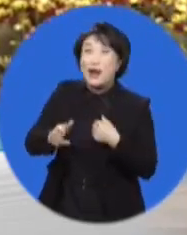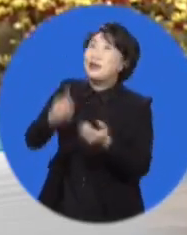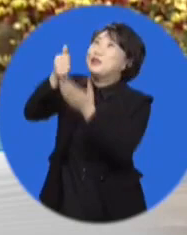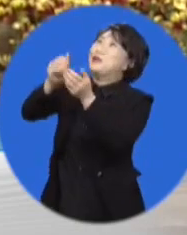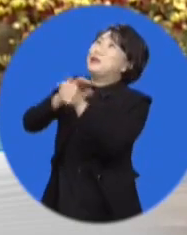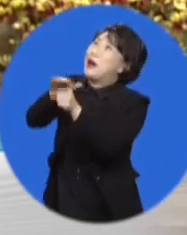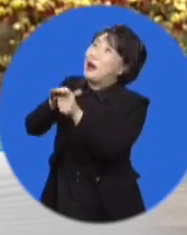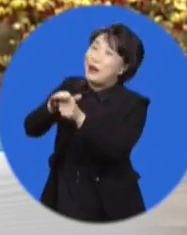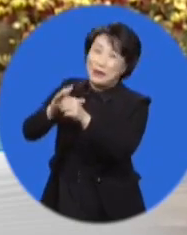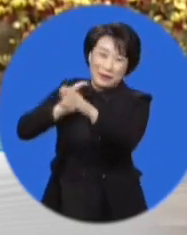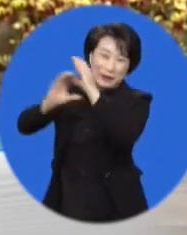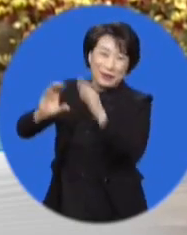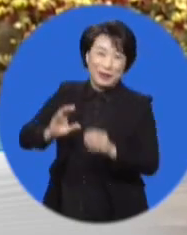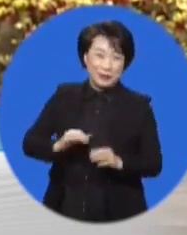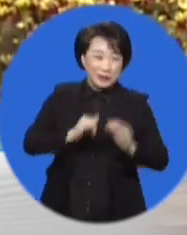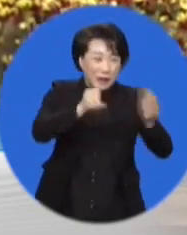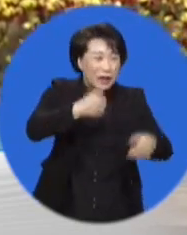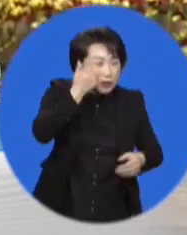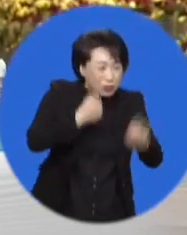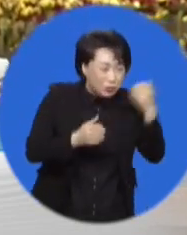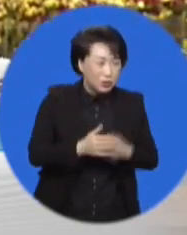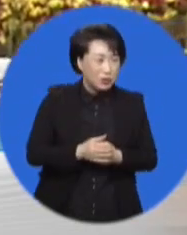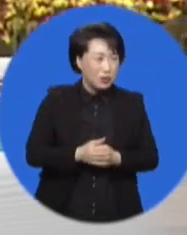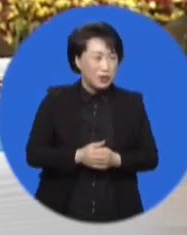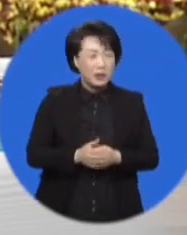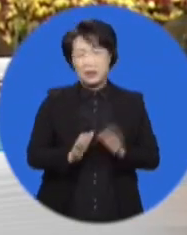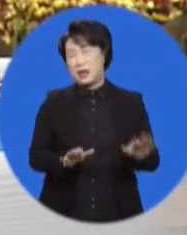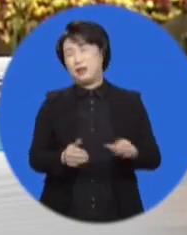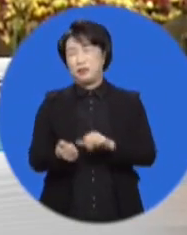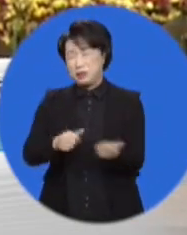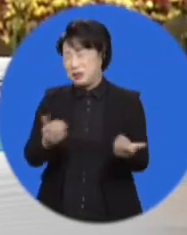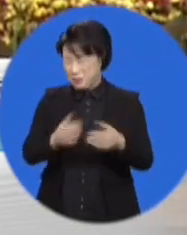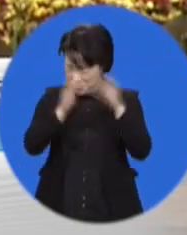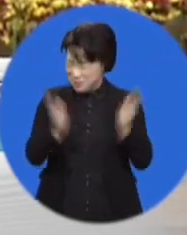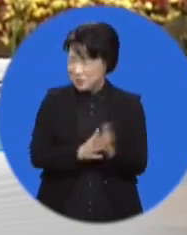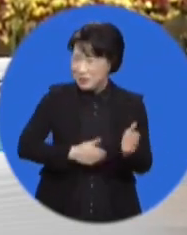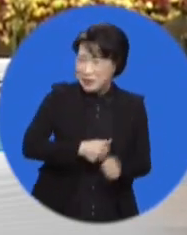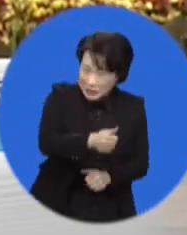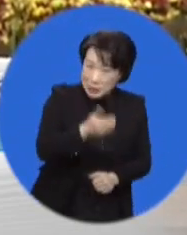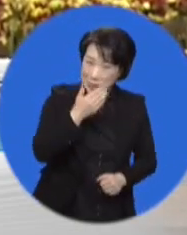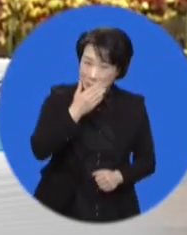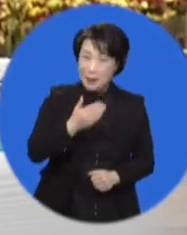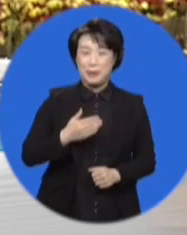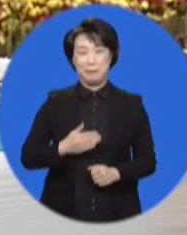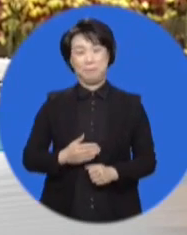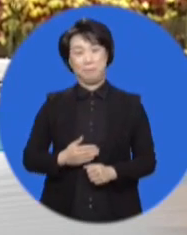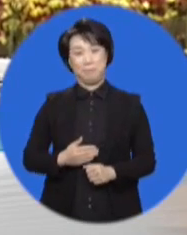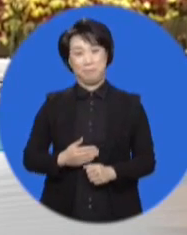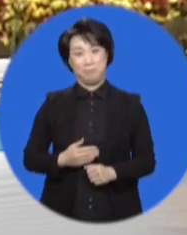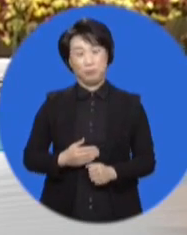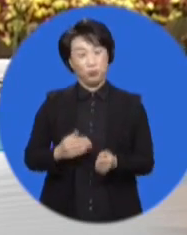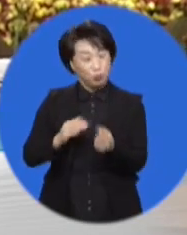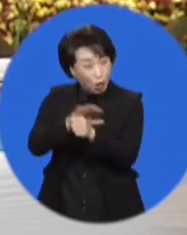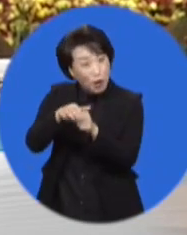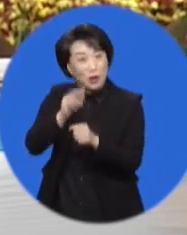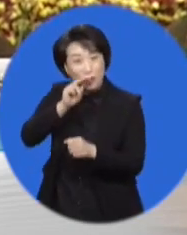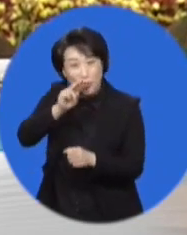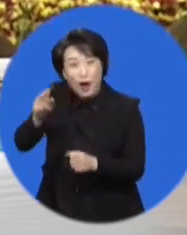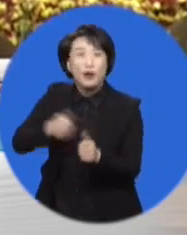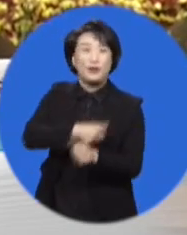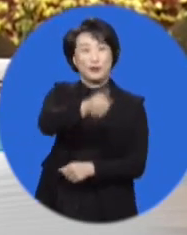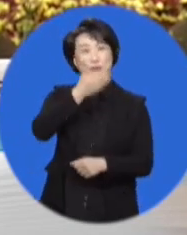주님을 사랑함으로 세상에 죽는 일도 이긴다 그 말이 이긴다. 근데 사랑해야 이기지.